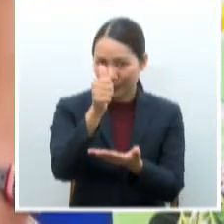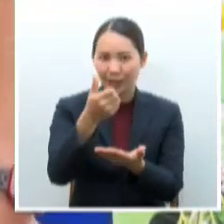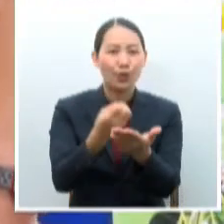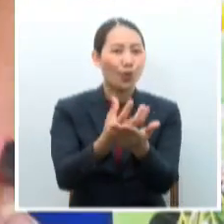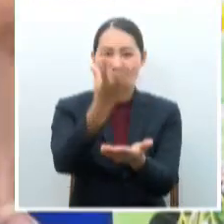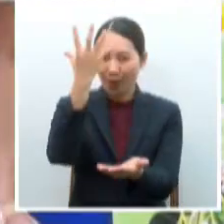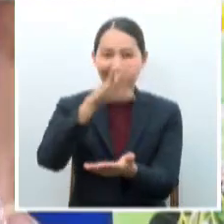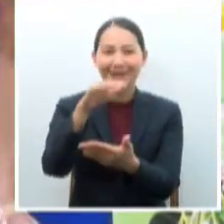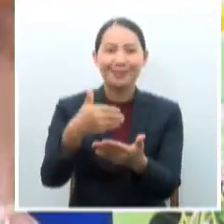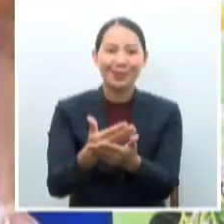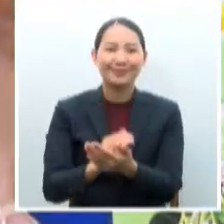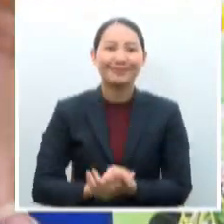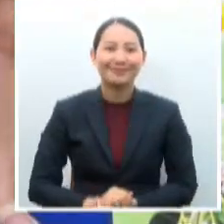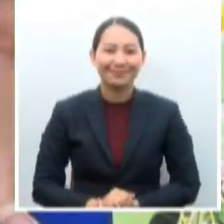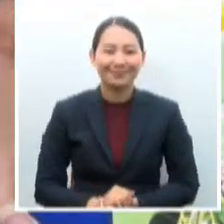ครับขอบคุณครับผมครับ